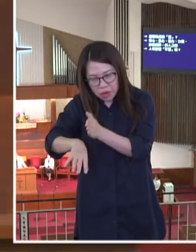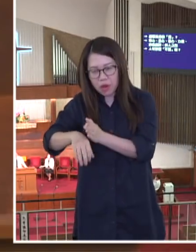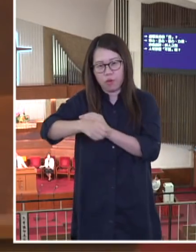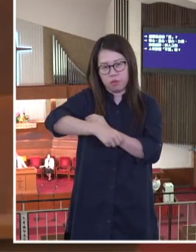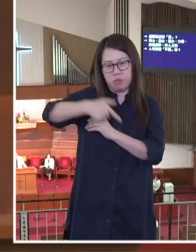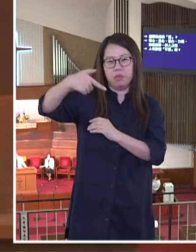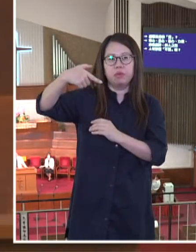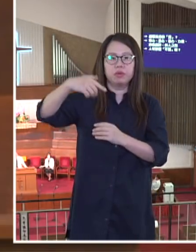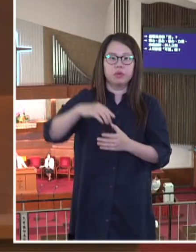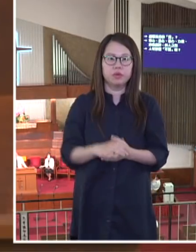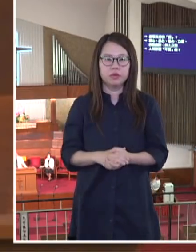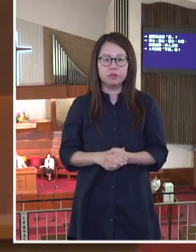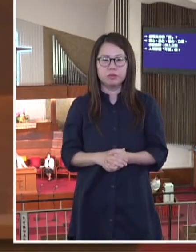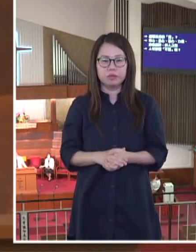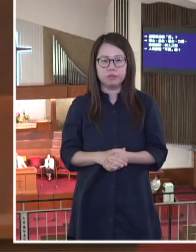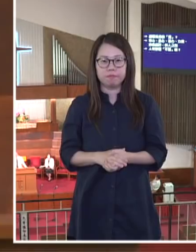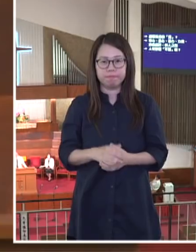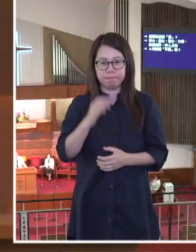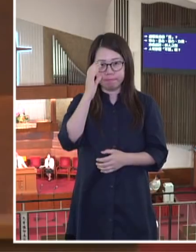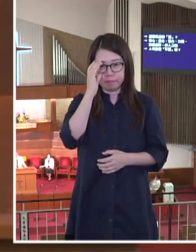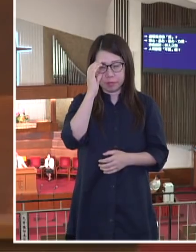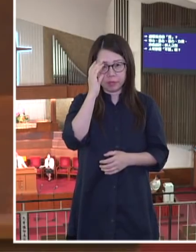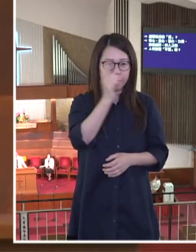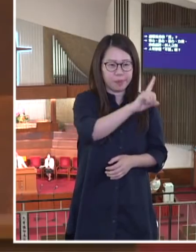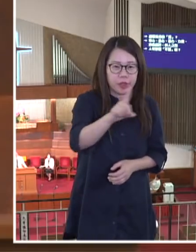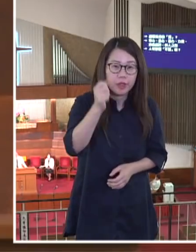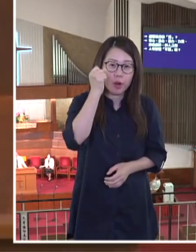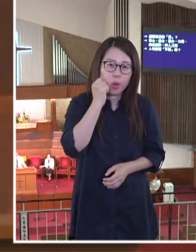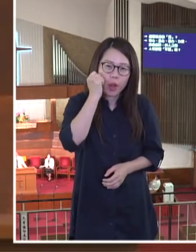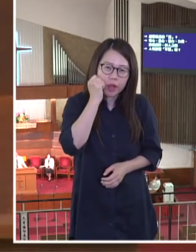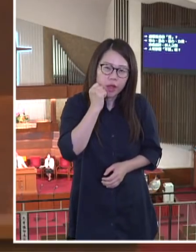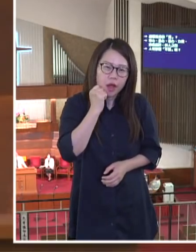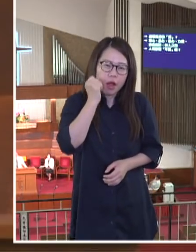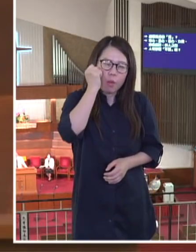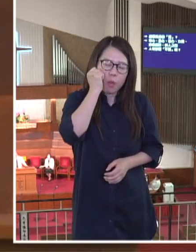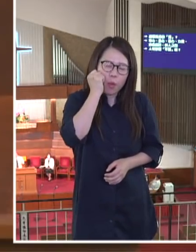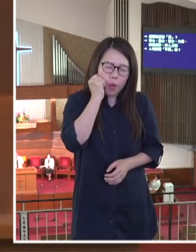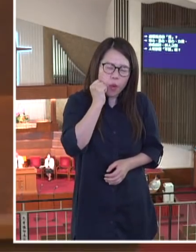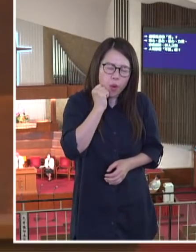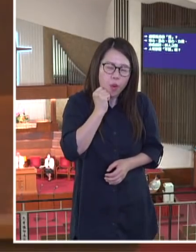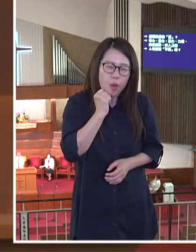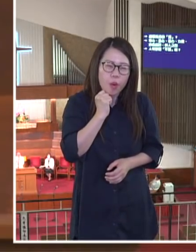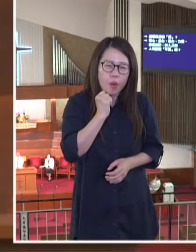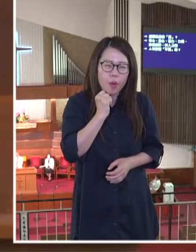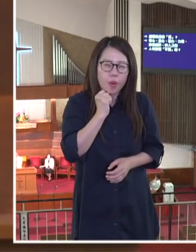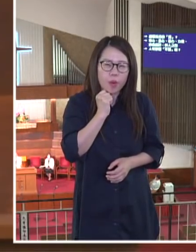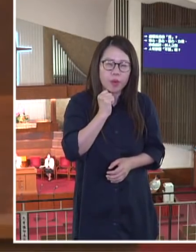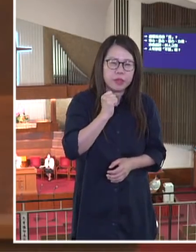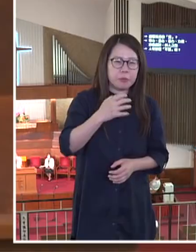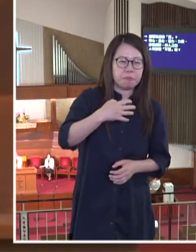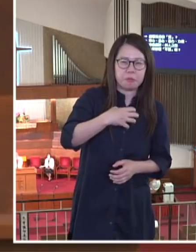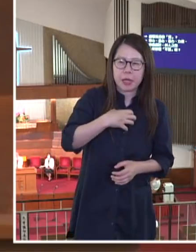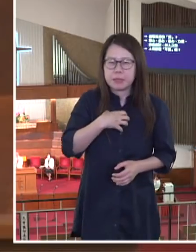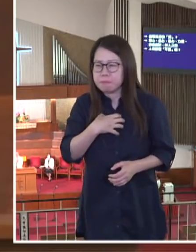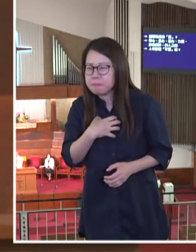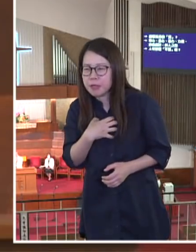东西。所以有时我们都觉得有些老人家去即是越大年纪呢就会很捉实一些东西，即是防身